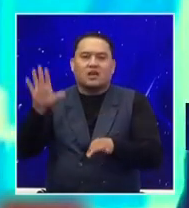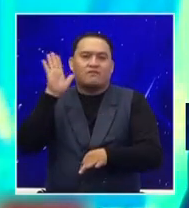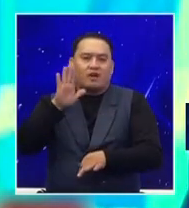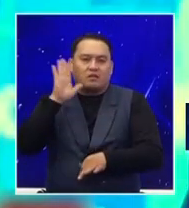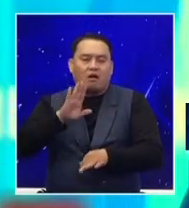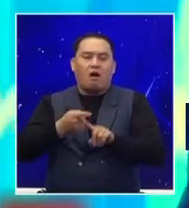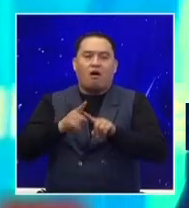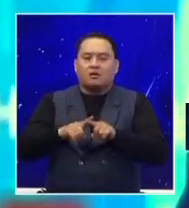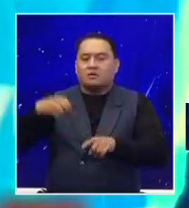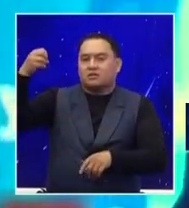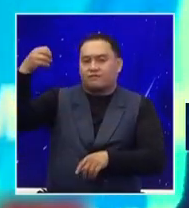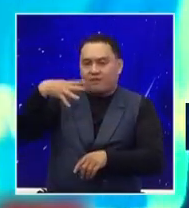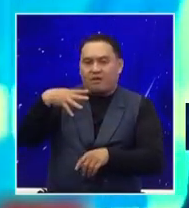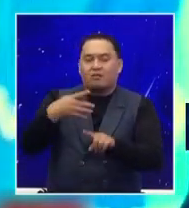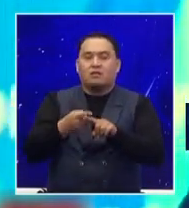водоснабжение, электроснабжение,